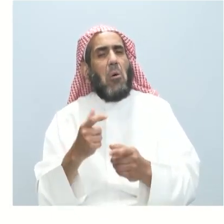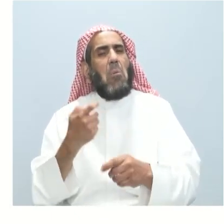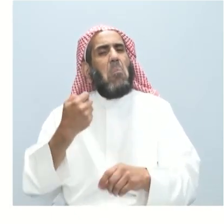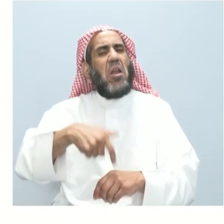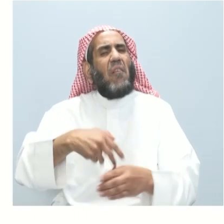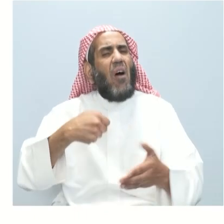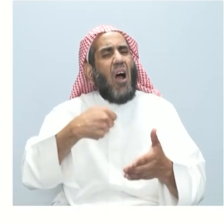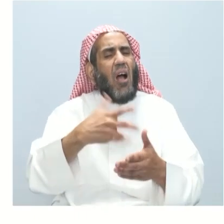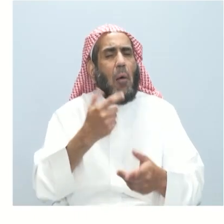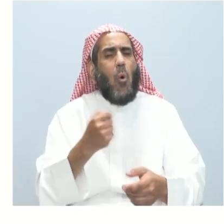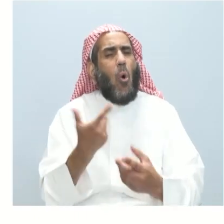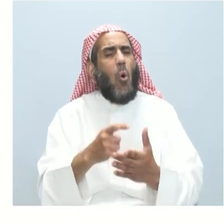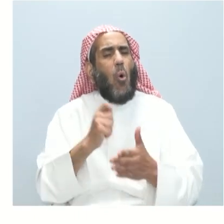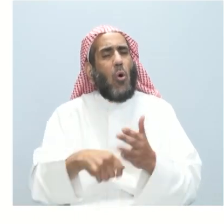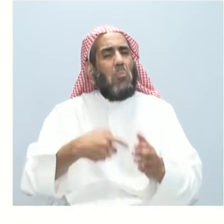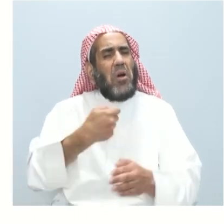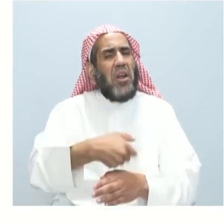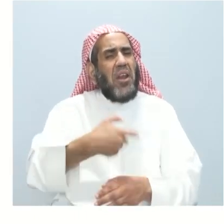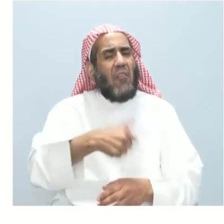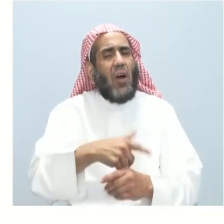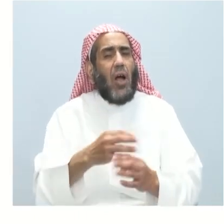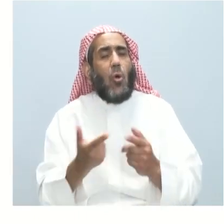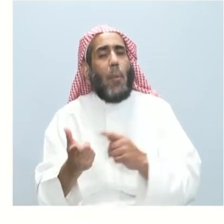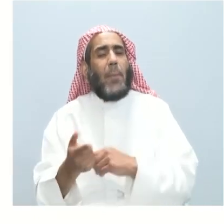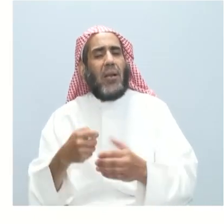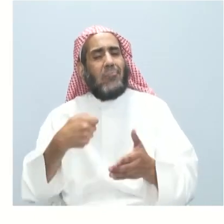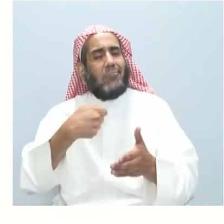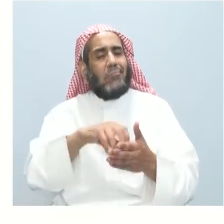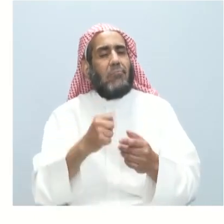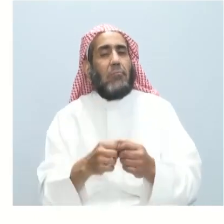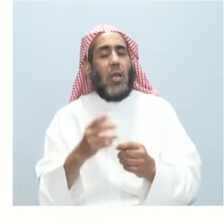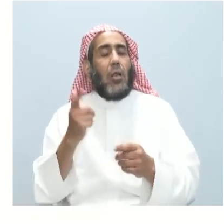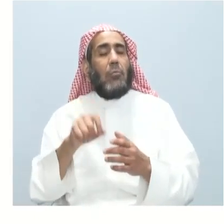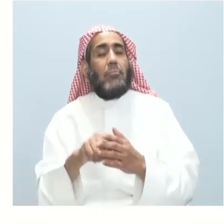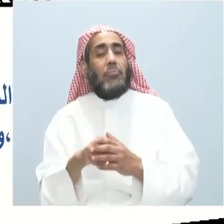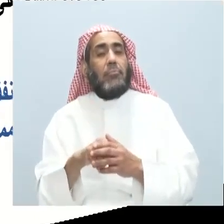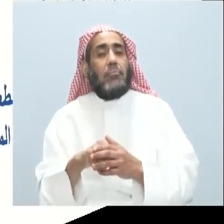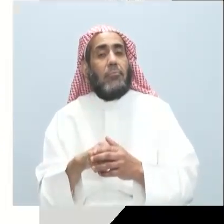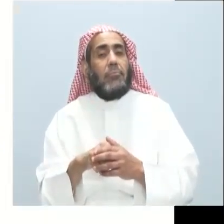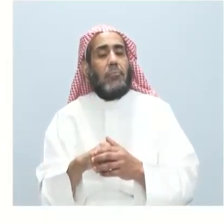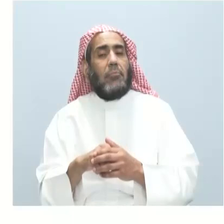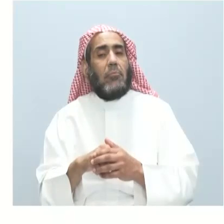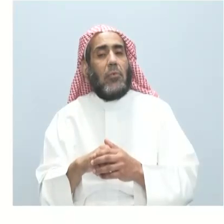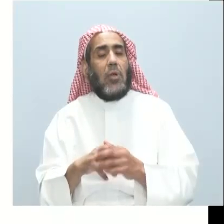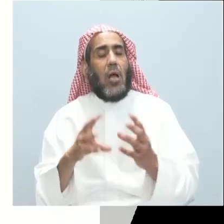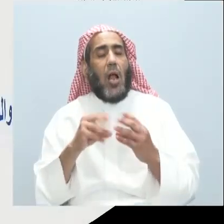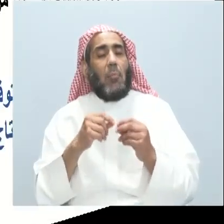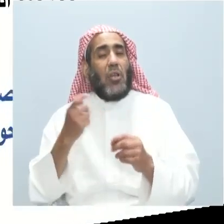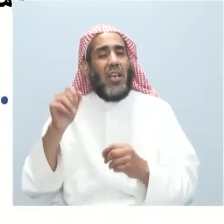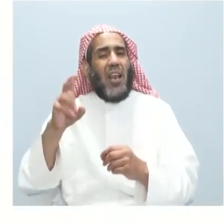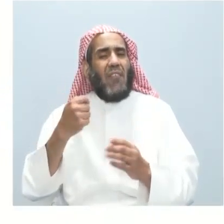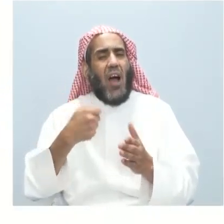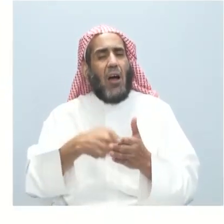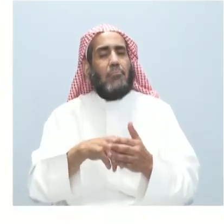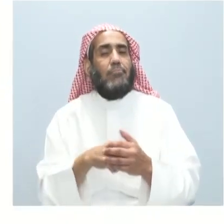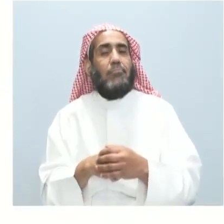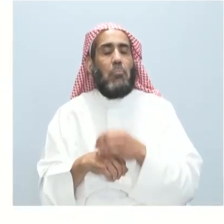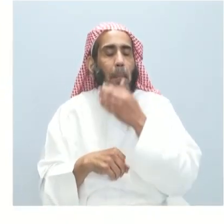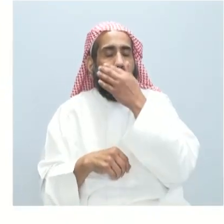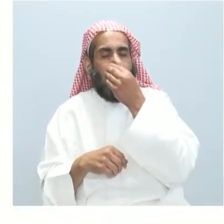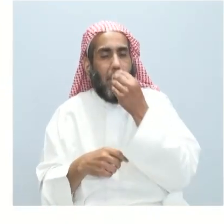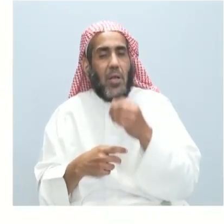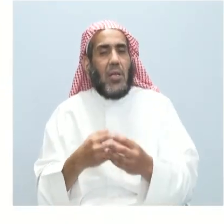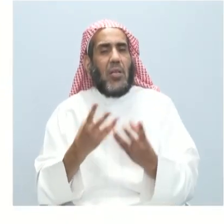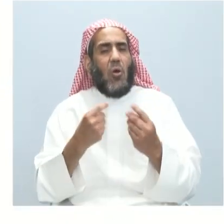وما حكم النفقه على كل من هنا ناتي الى المقصود النفقه هنا